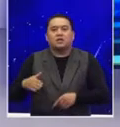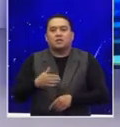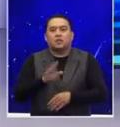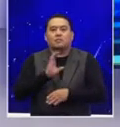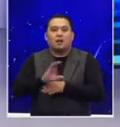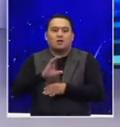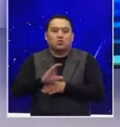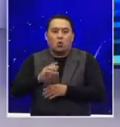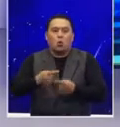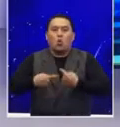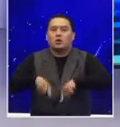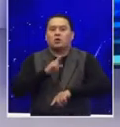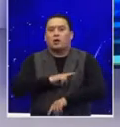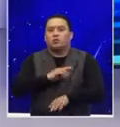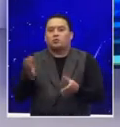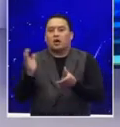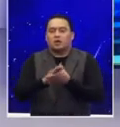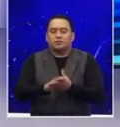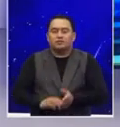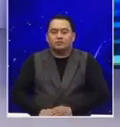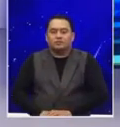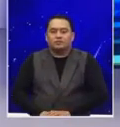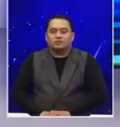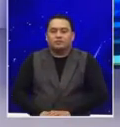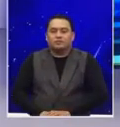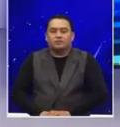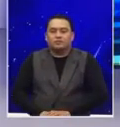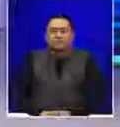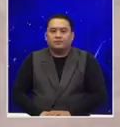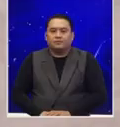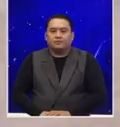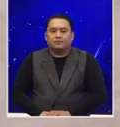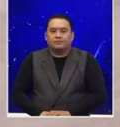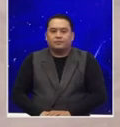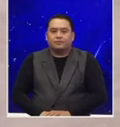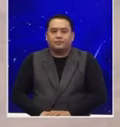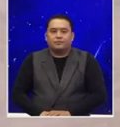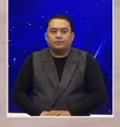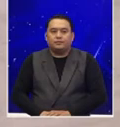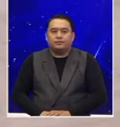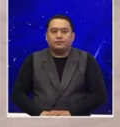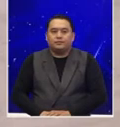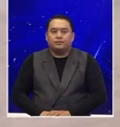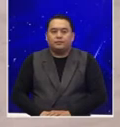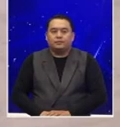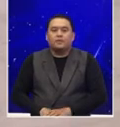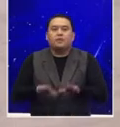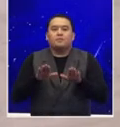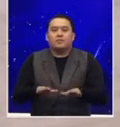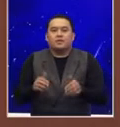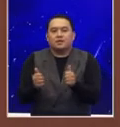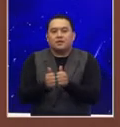рыбопромышленный комплекс. С его работой ознакомился и наш корреспондент. «Кавказ Органик Продукт». Базируется он близ